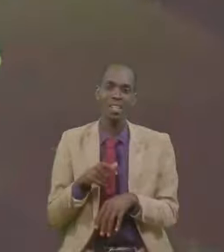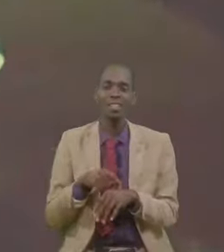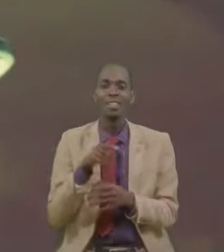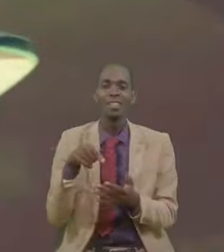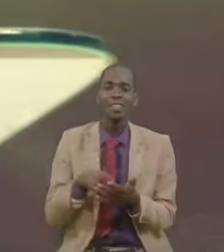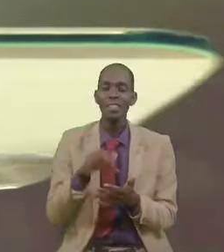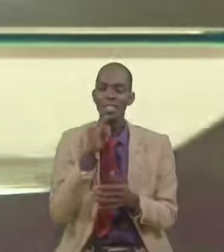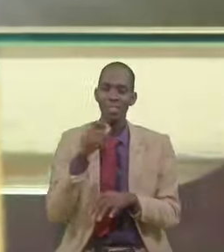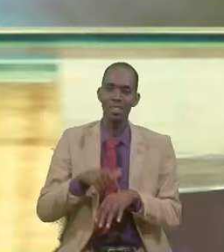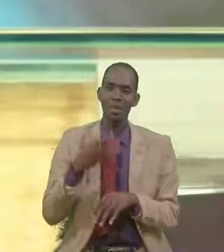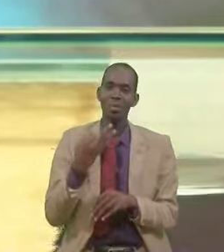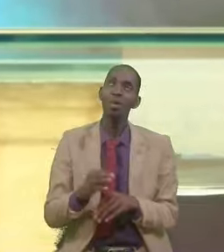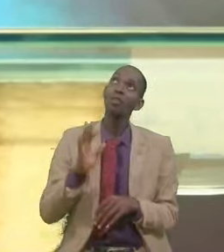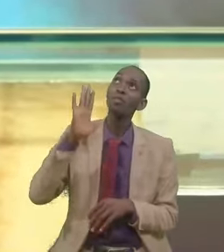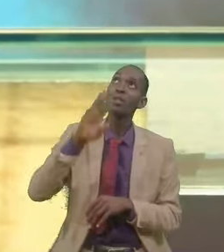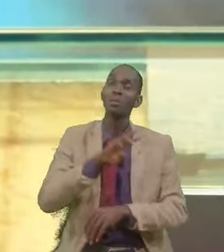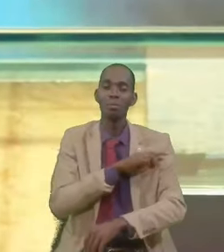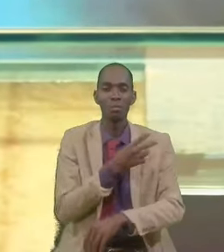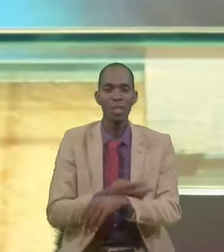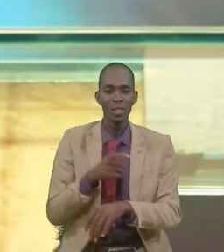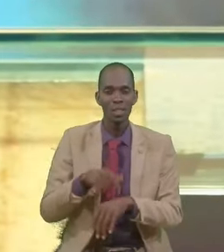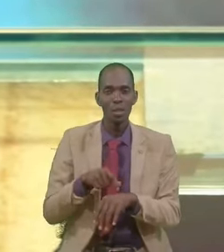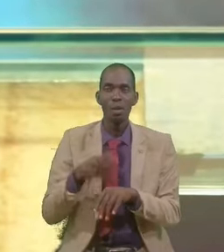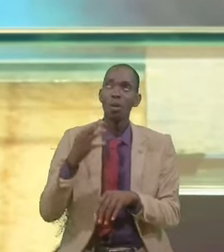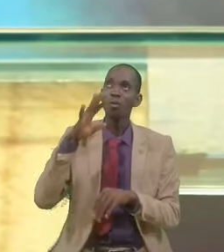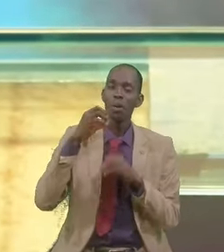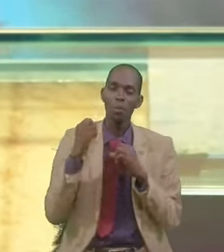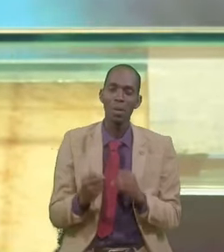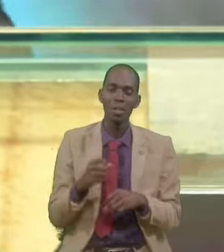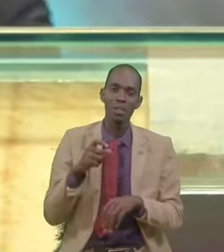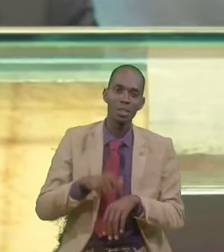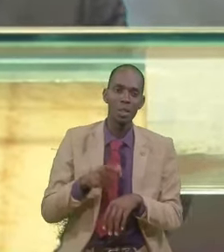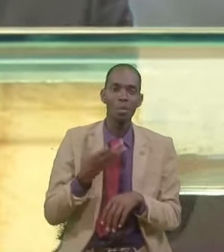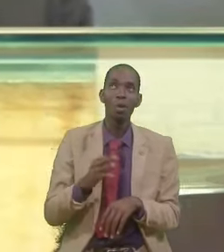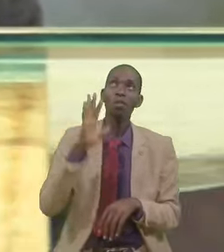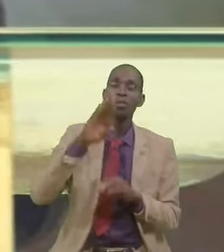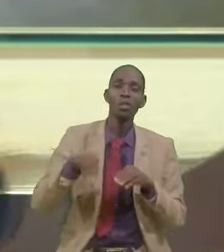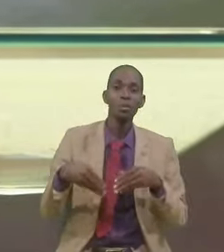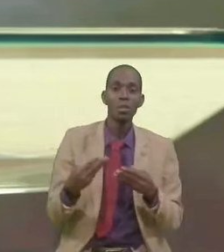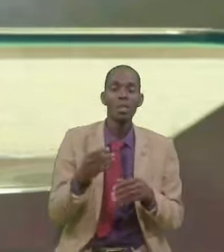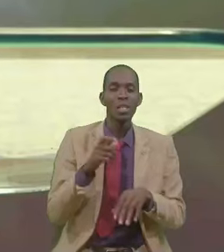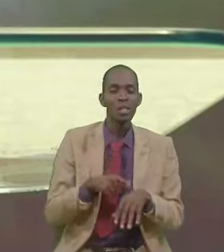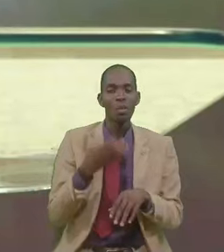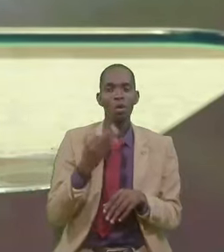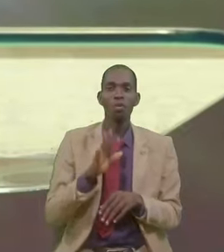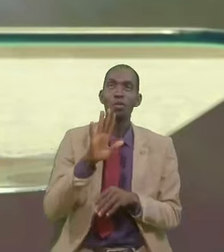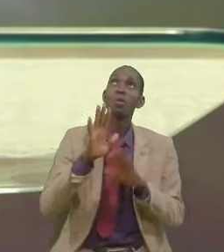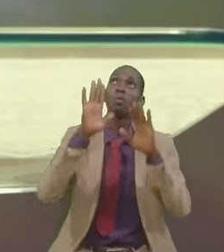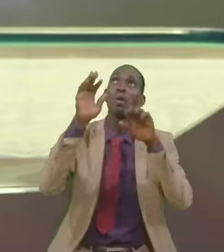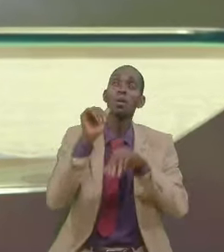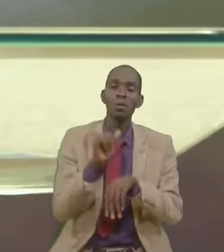Voici le moment de sa force, le moment de sa puissance, le moment de sa provision, le moment de votre miracle.